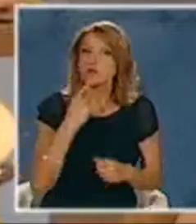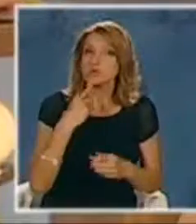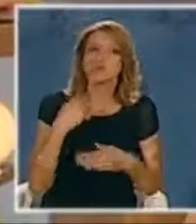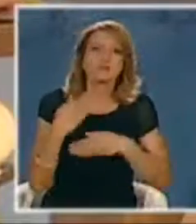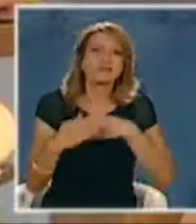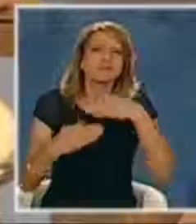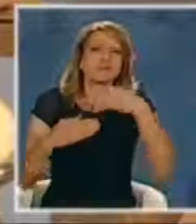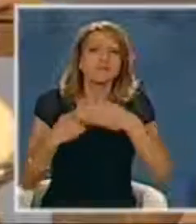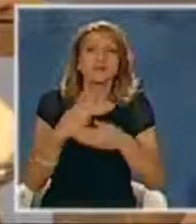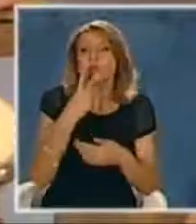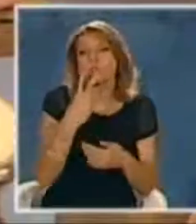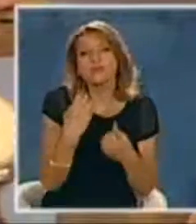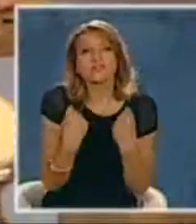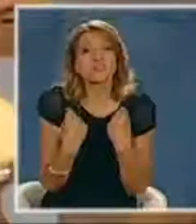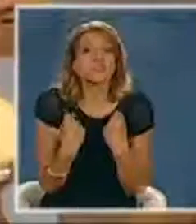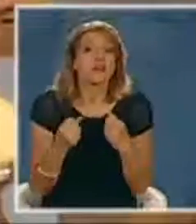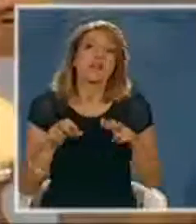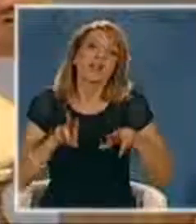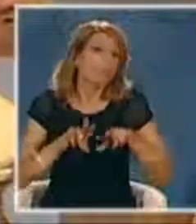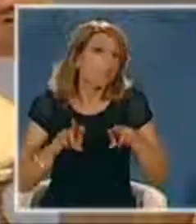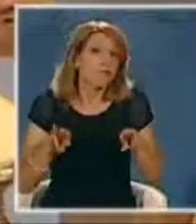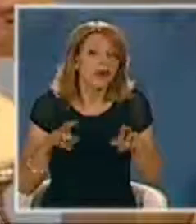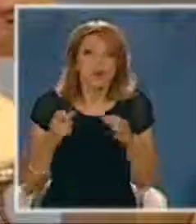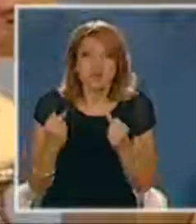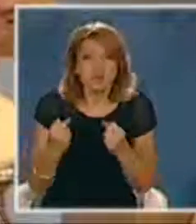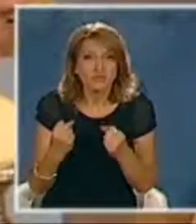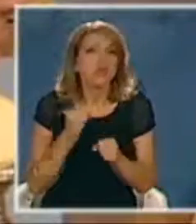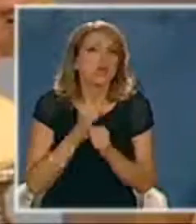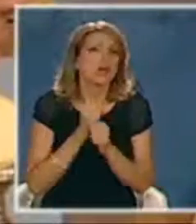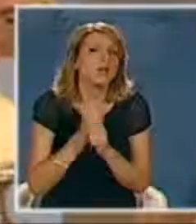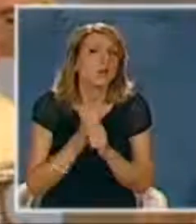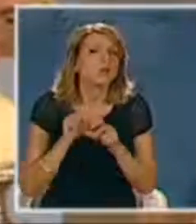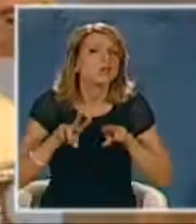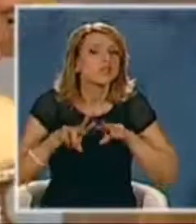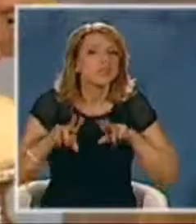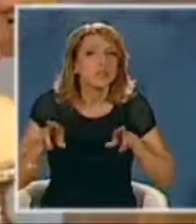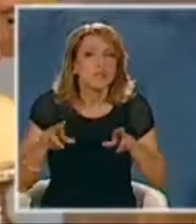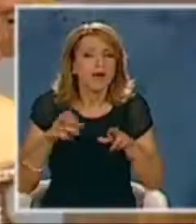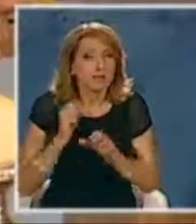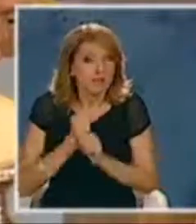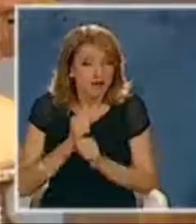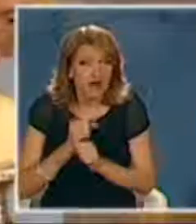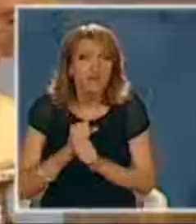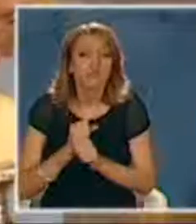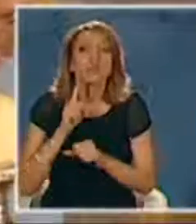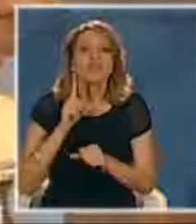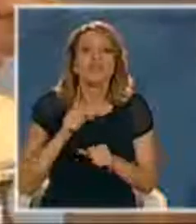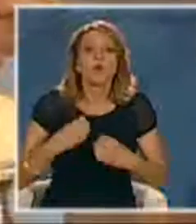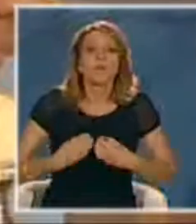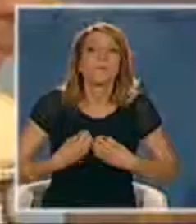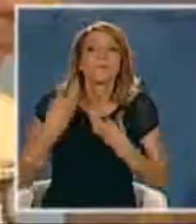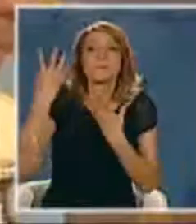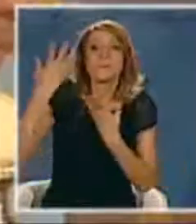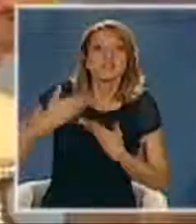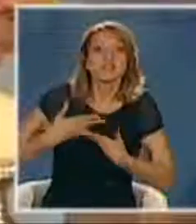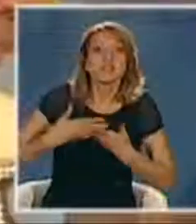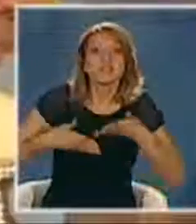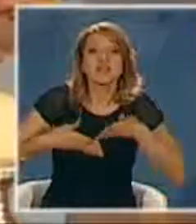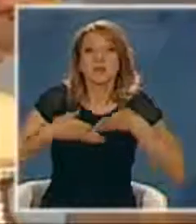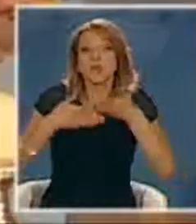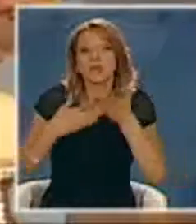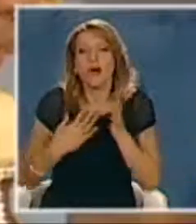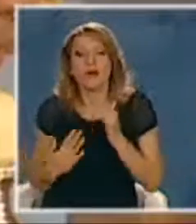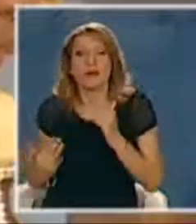да живее нормален живот, работейки нормална работа, но мисията му да помага надделява. Според поръчителите на